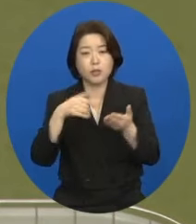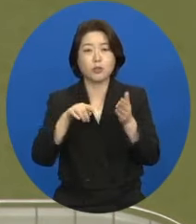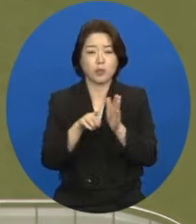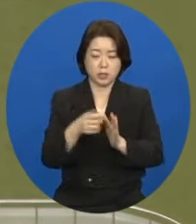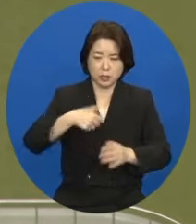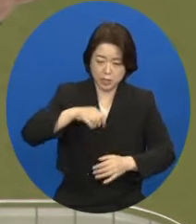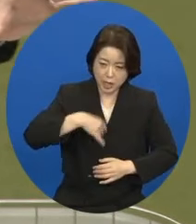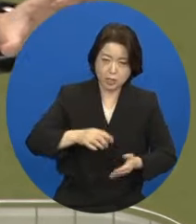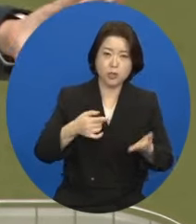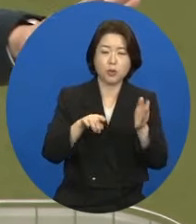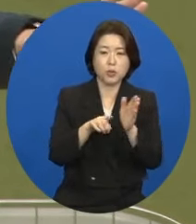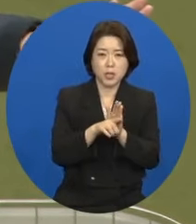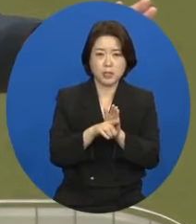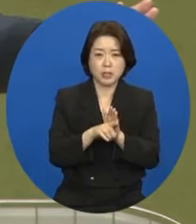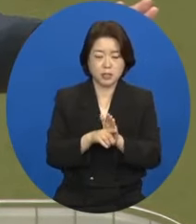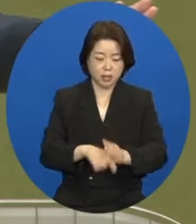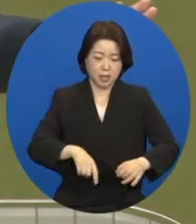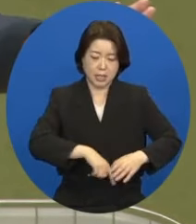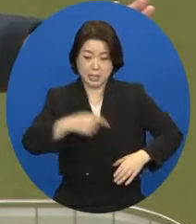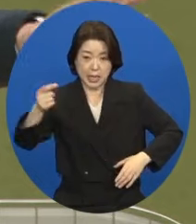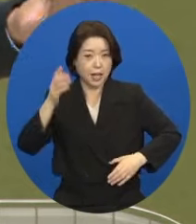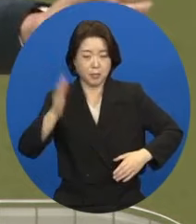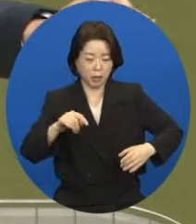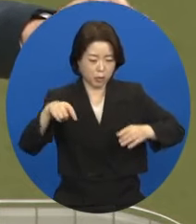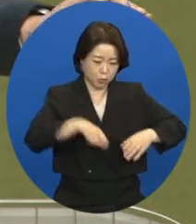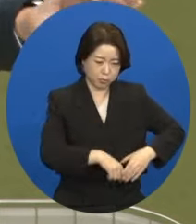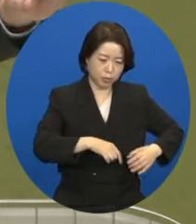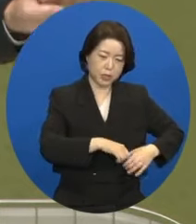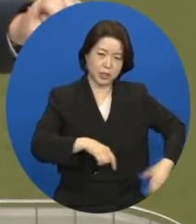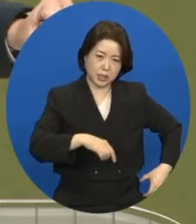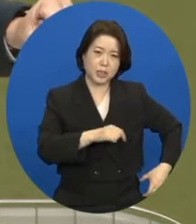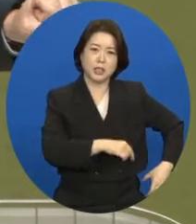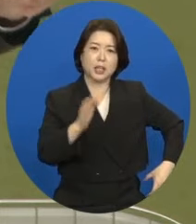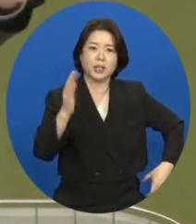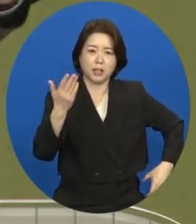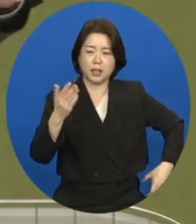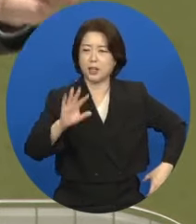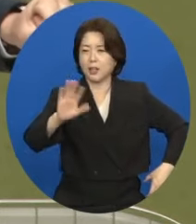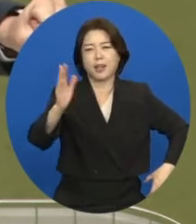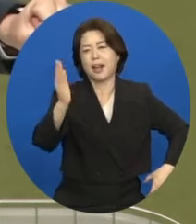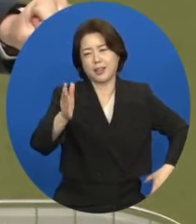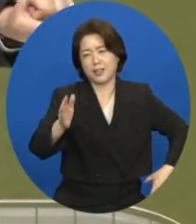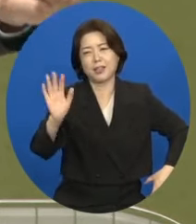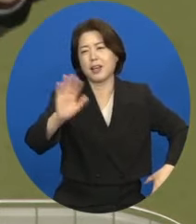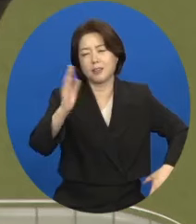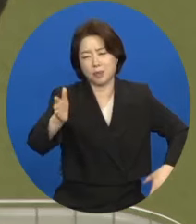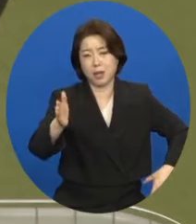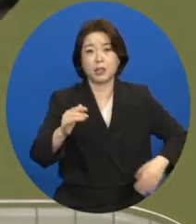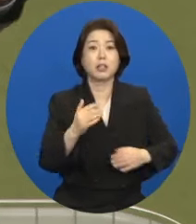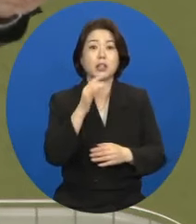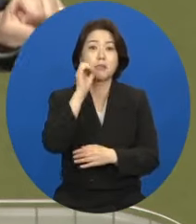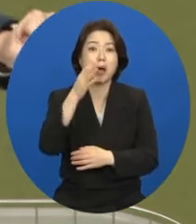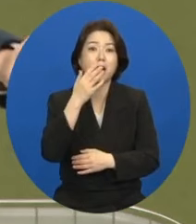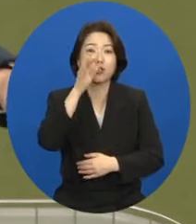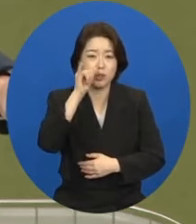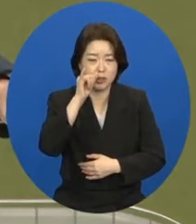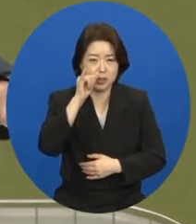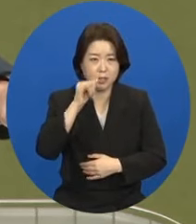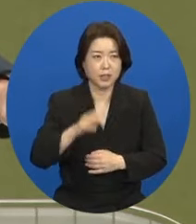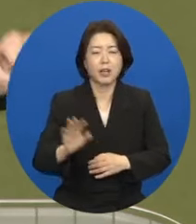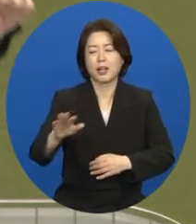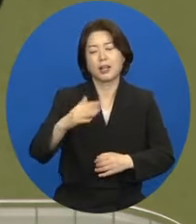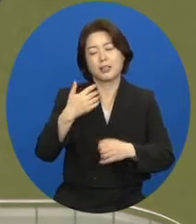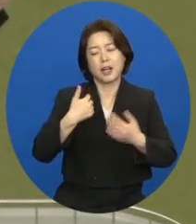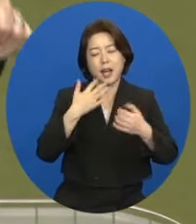자녀를 위해서 칼집이 되어주는 거예요. 아니야, 아니야, 지금 아니야, 이것은 하나님께서 기뻐하시는